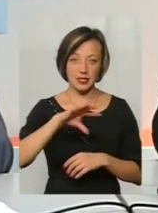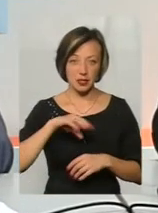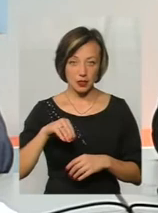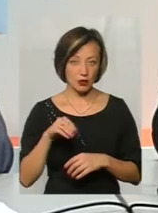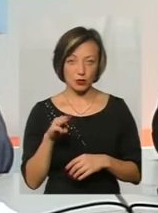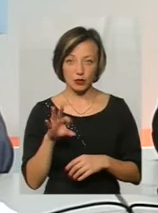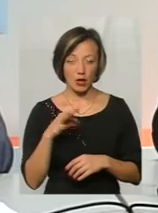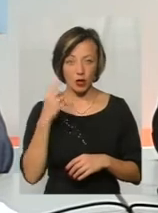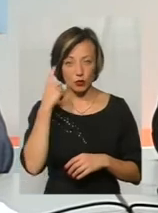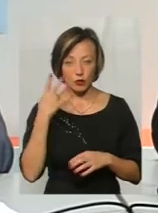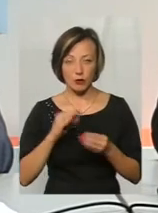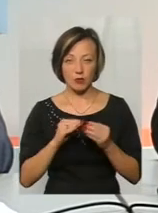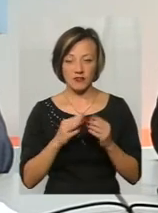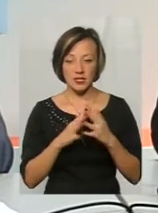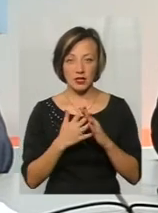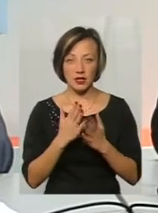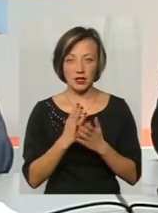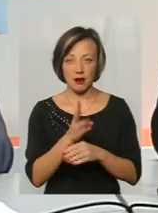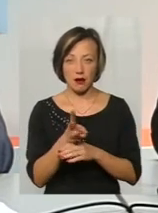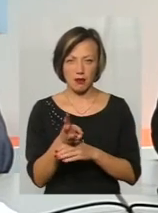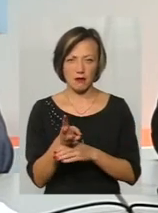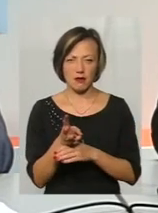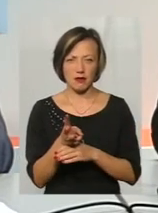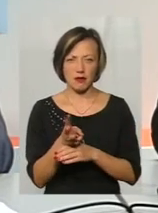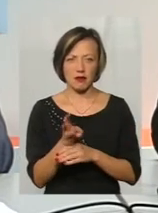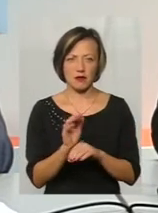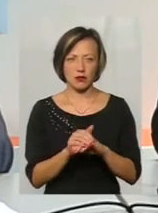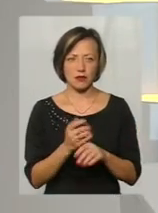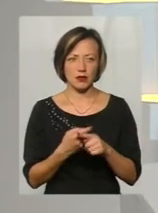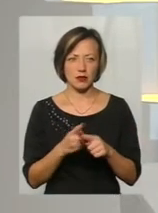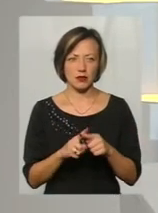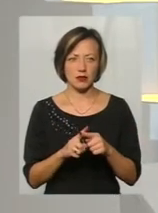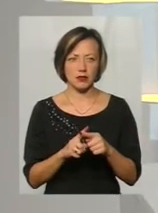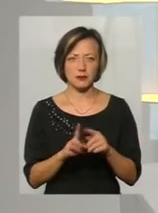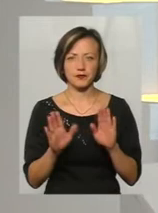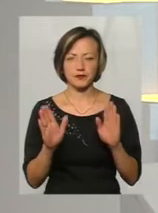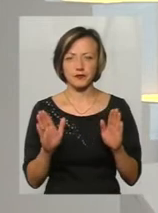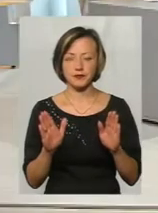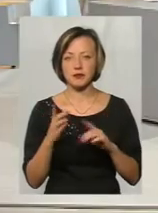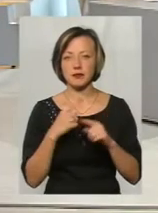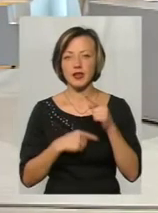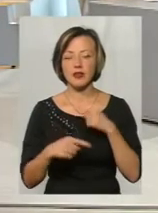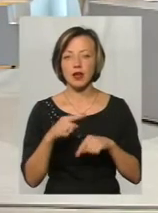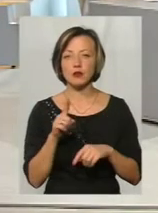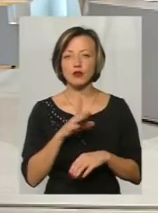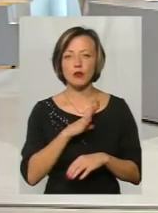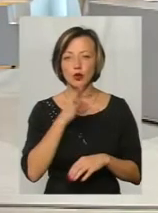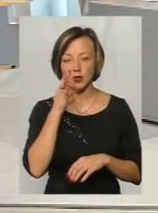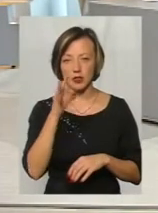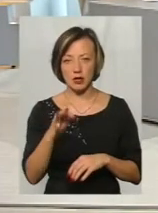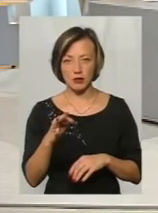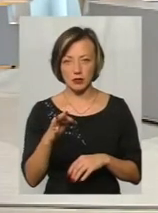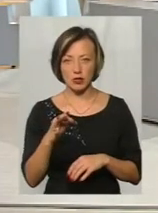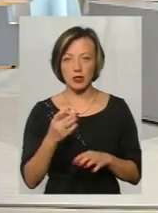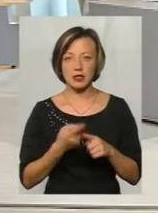то я не думаю, що в селі в людей є камера, щоб фіксувати це. Ну, ми знову ж таки вертаємося до того, що вже було сказано, що